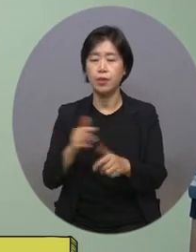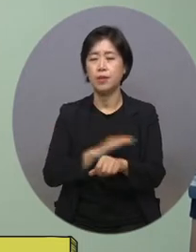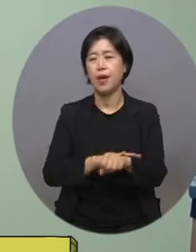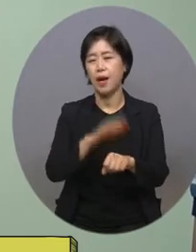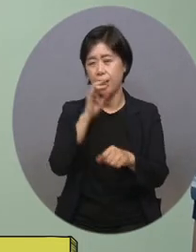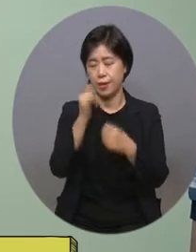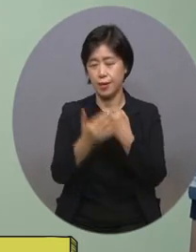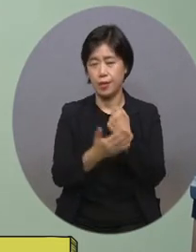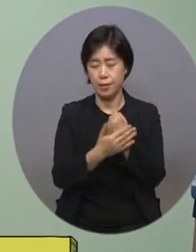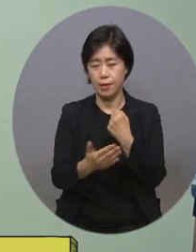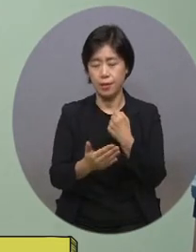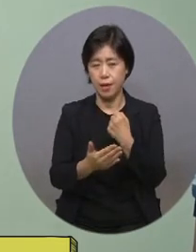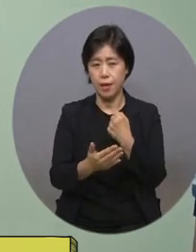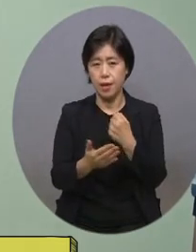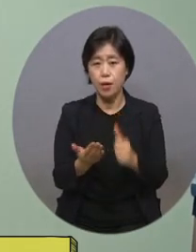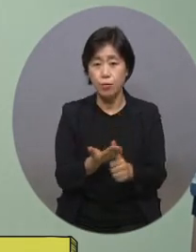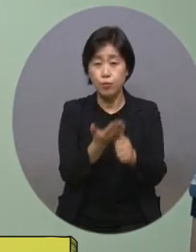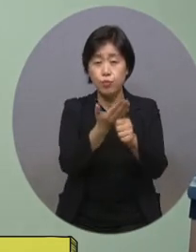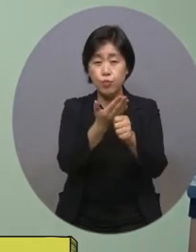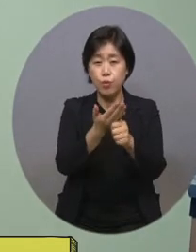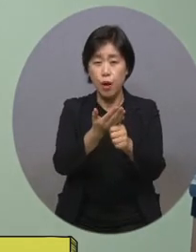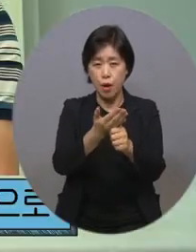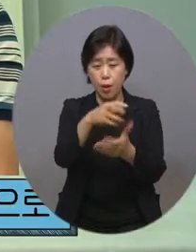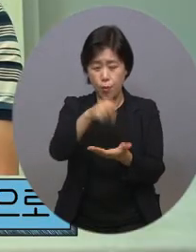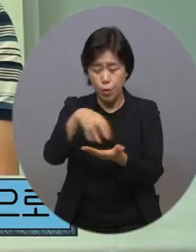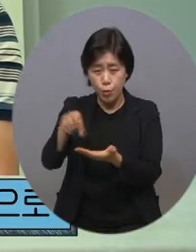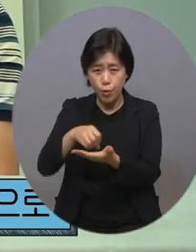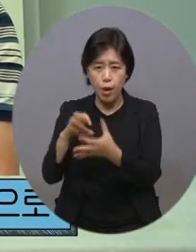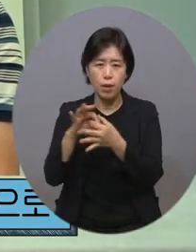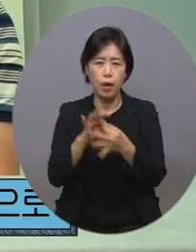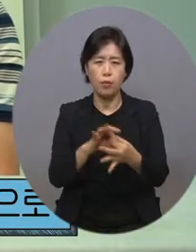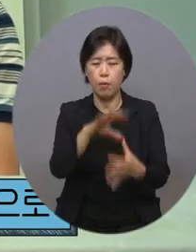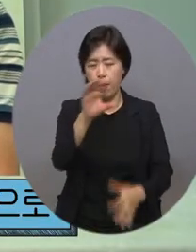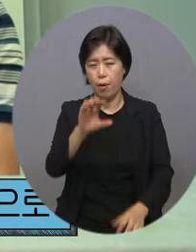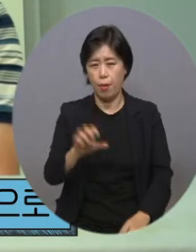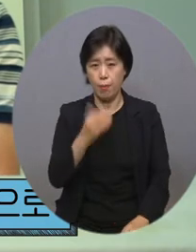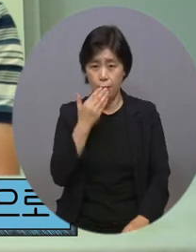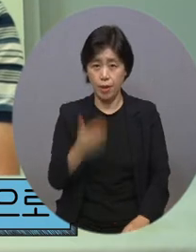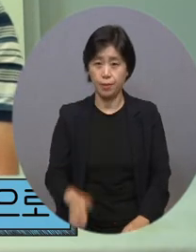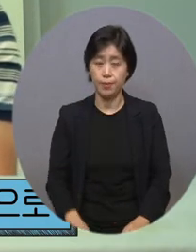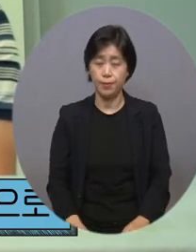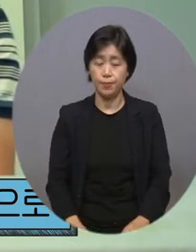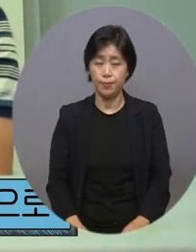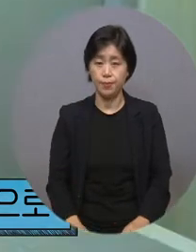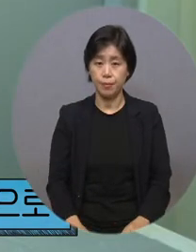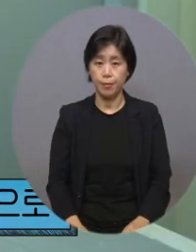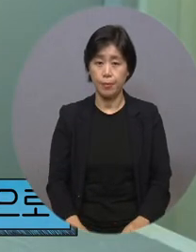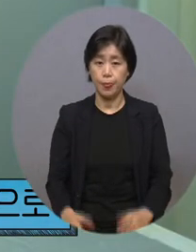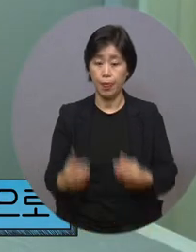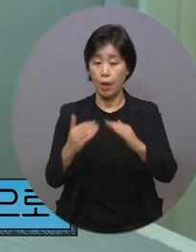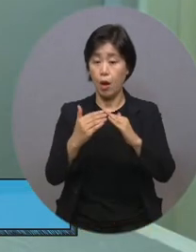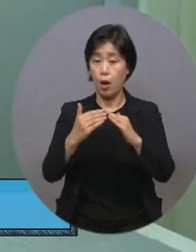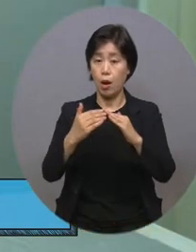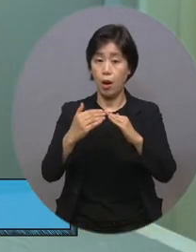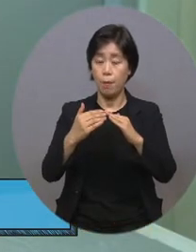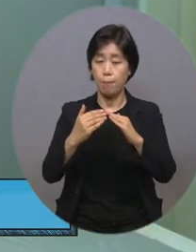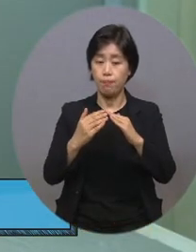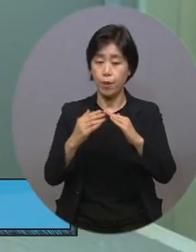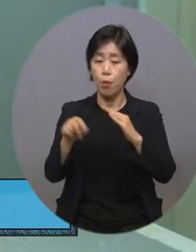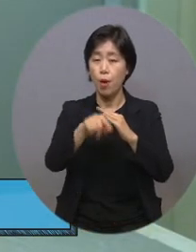품질과 최고의 네. 맛을 유지할 수 네. 있는 건가요? 스마트팜이면? 예, 그렇게 저희들이 외부적인 환경에 대한 제어를 함으로